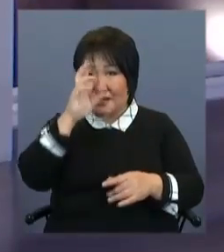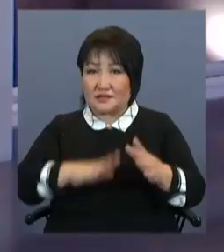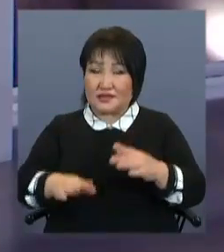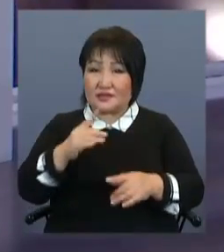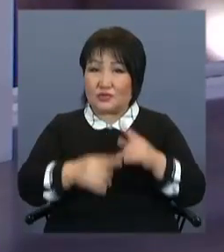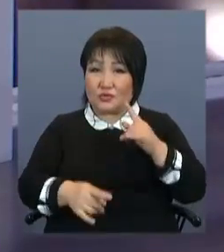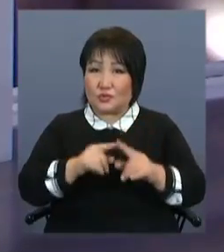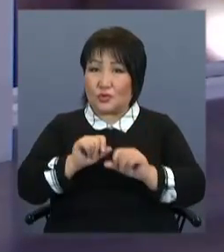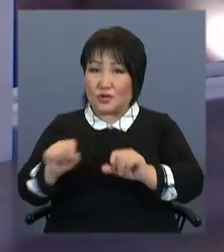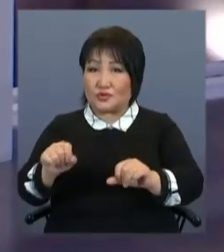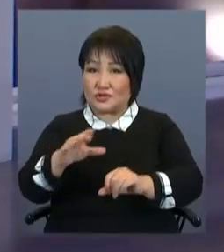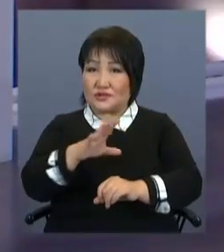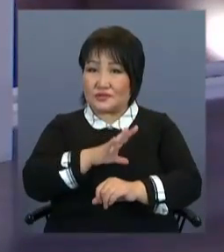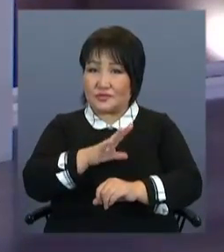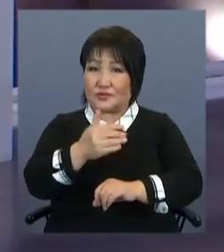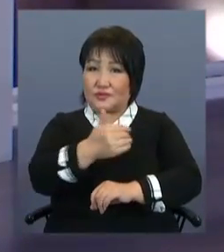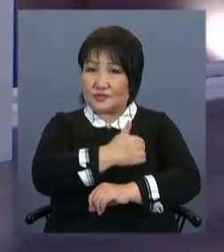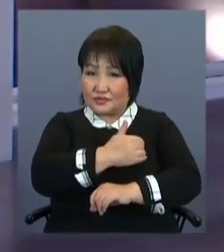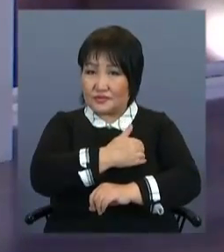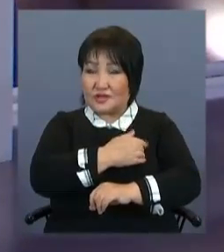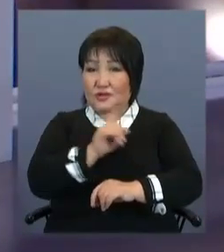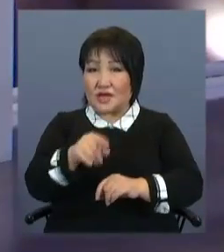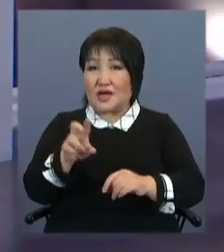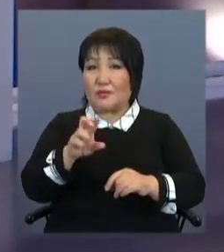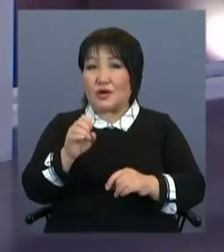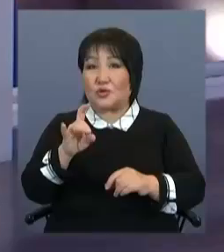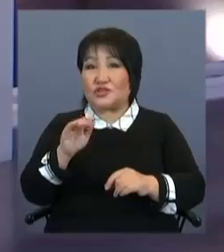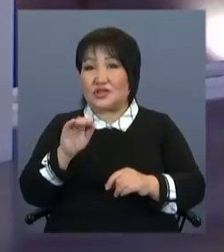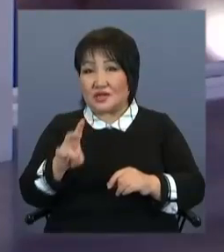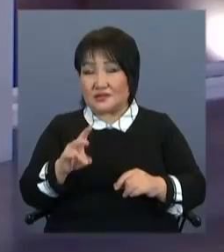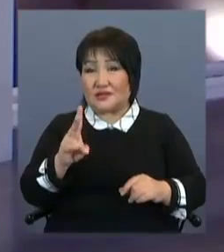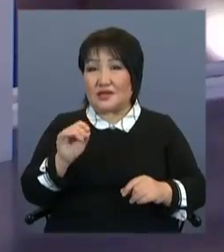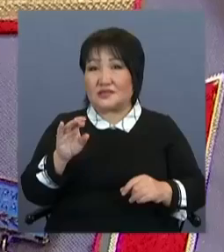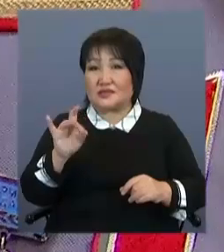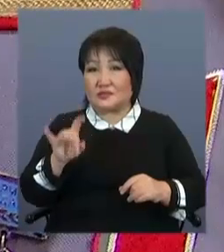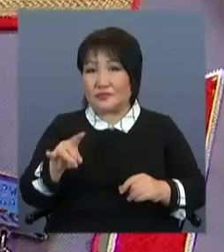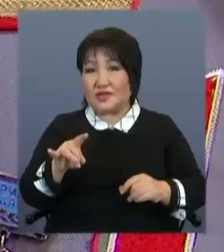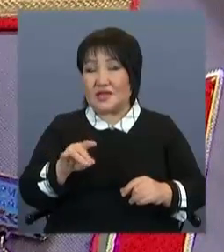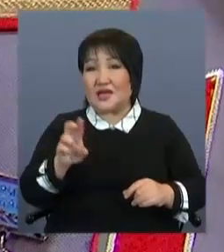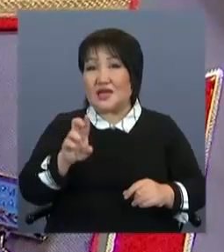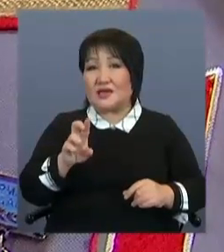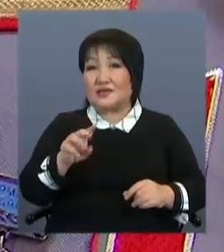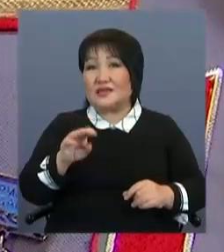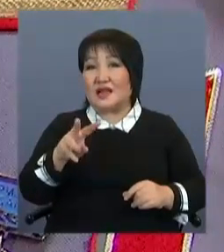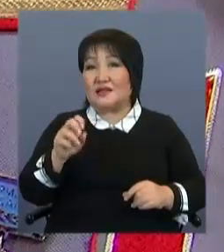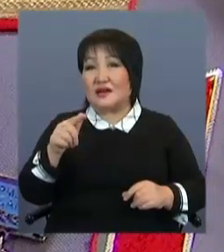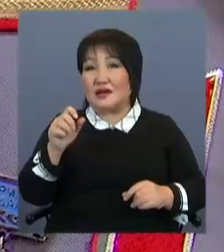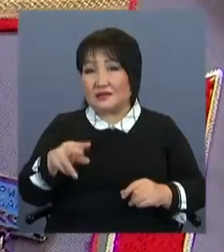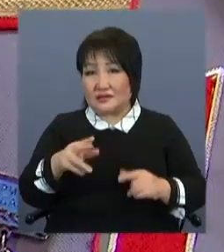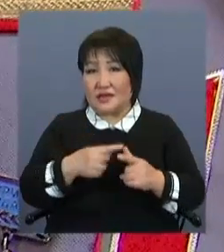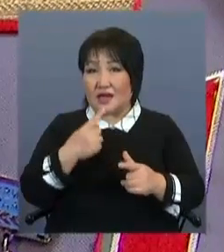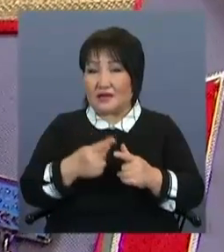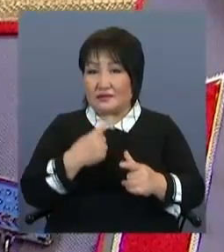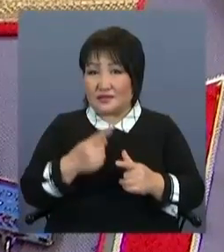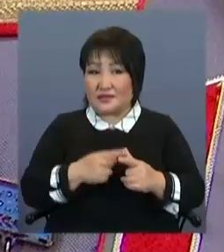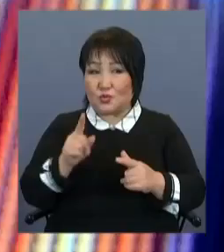онда Бауыржан, Қасым, Талғат Бегелдинов ағаларымыздың аты осылардың, жастардың сана сезіміне